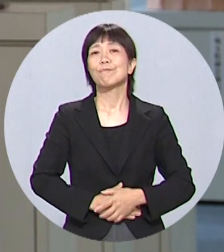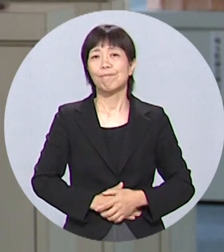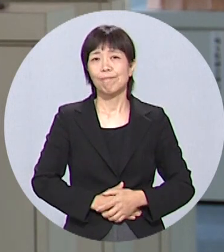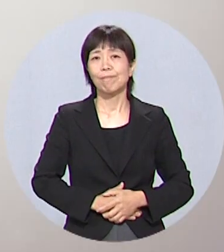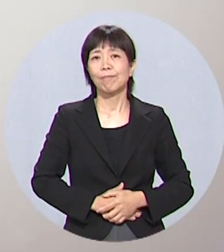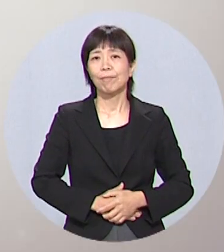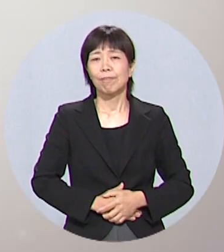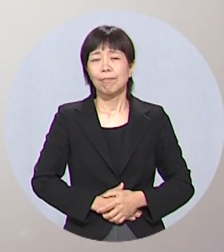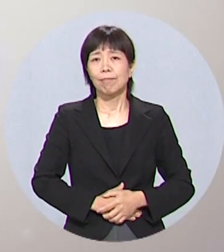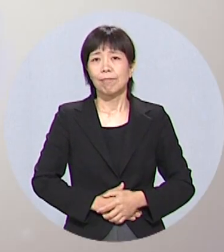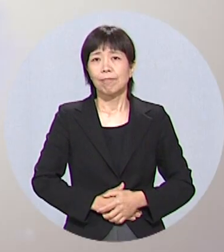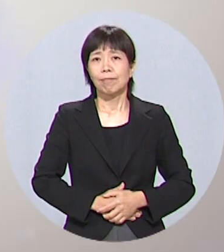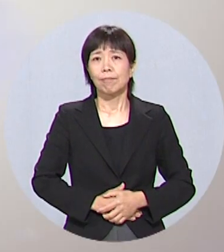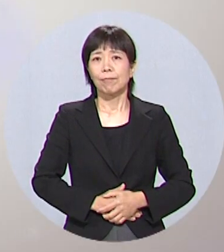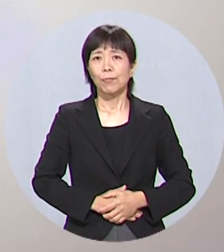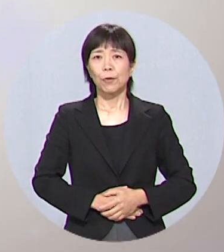よ。